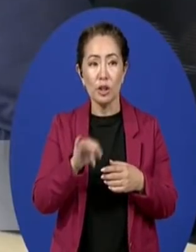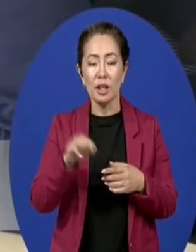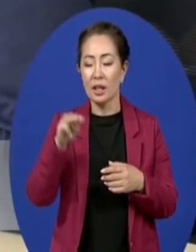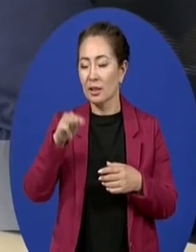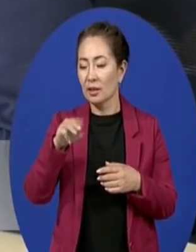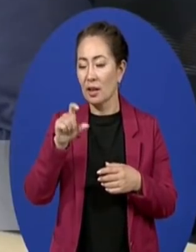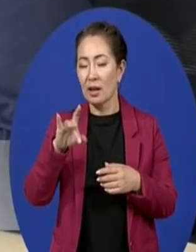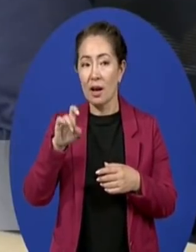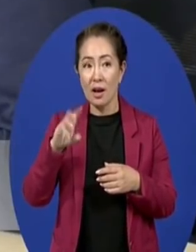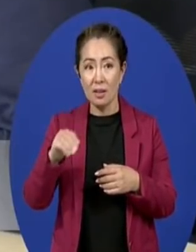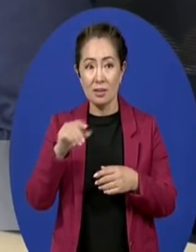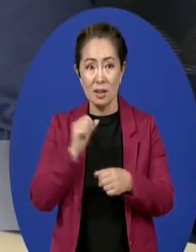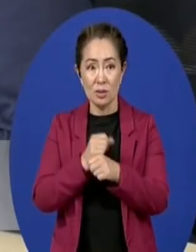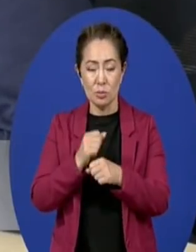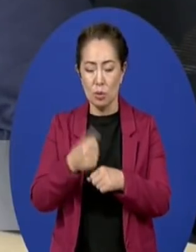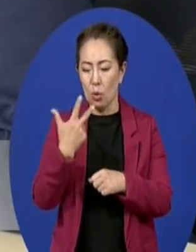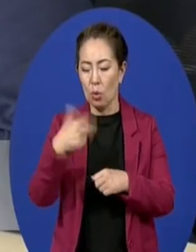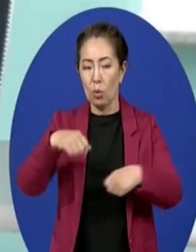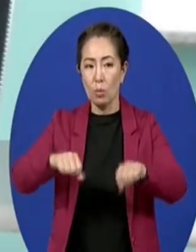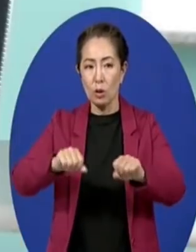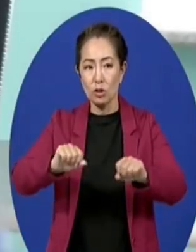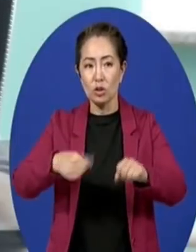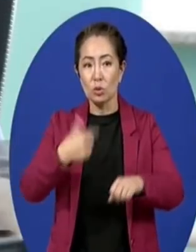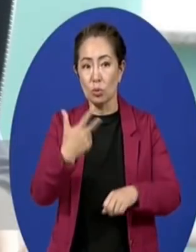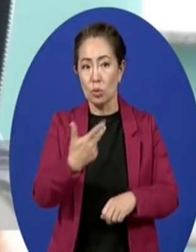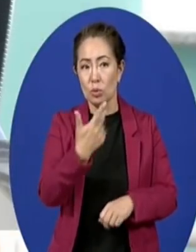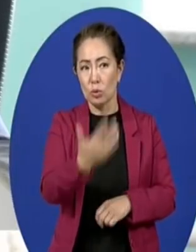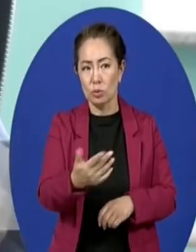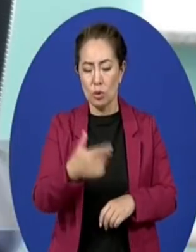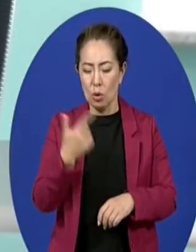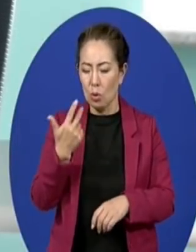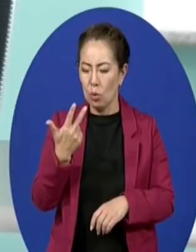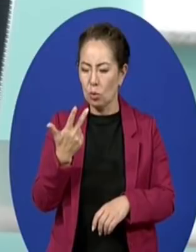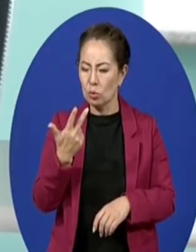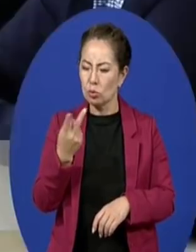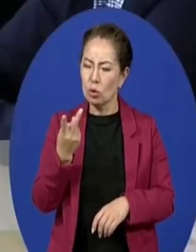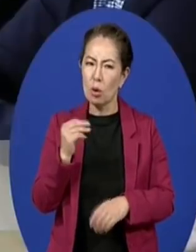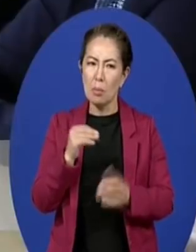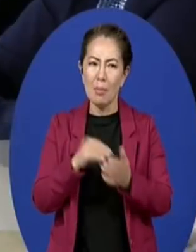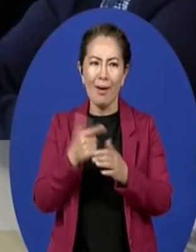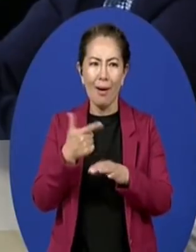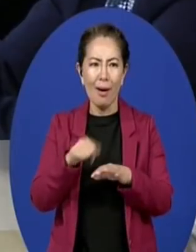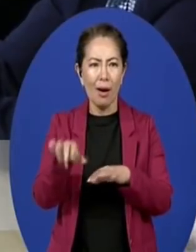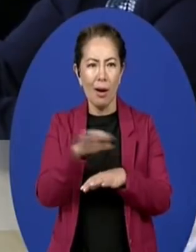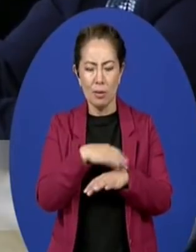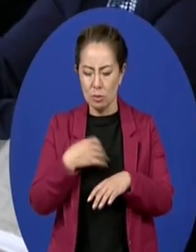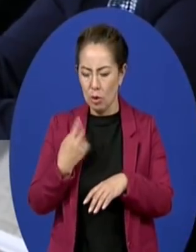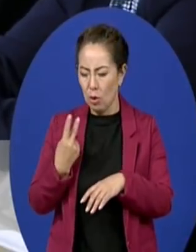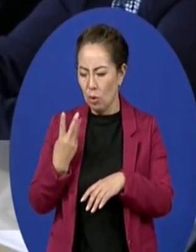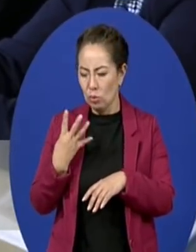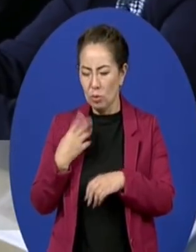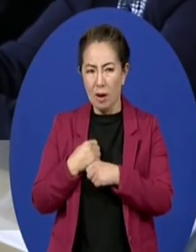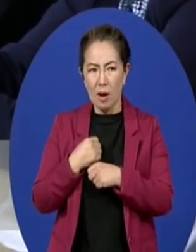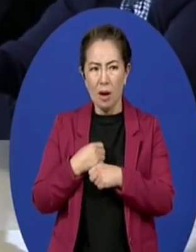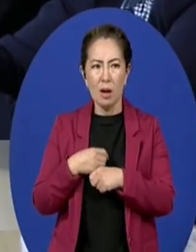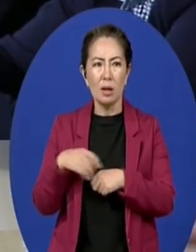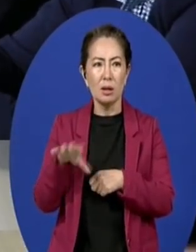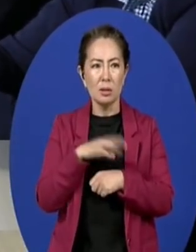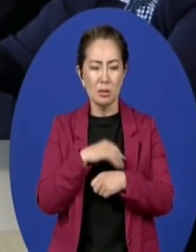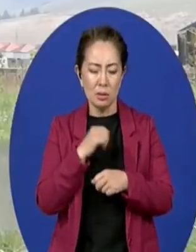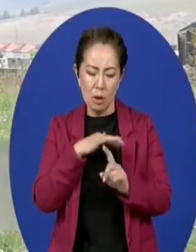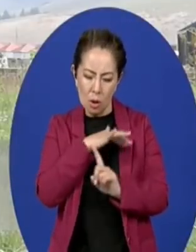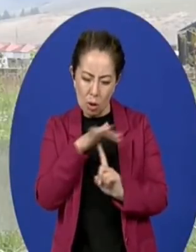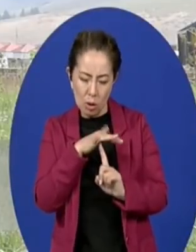газрын ажилтнуудад 3 мотоцикл олгожээ. Учир нь 300 орчим мянган га талбайд ердөө 24 хүн хамарч ажиллаж байгаа тул ажиллах нөхцөл